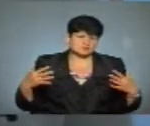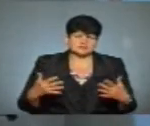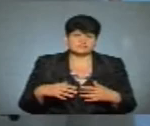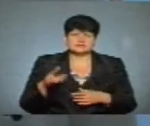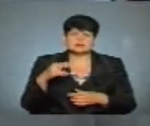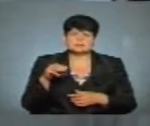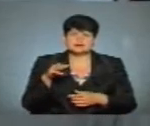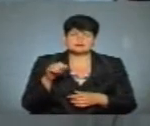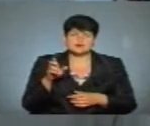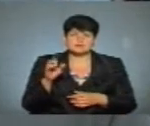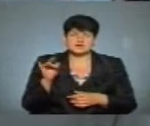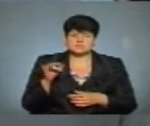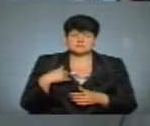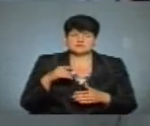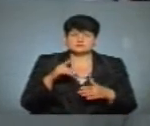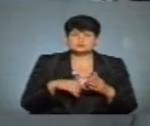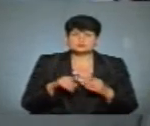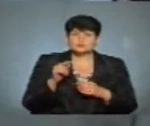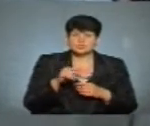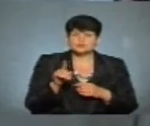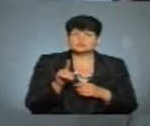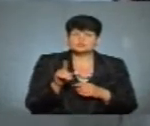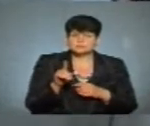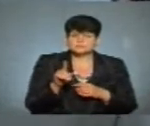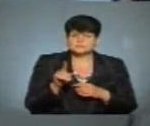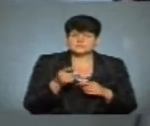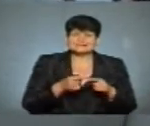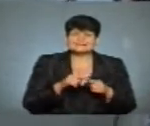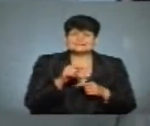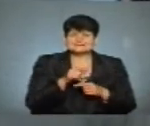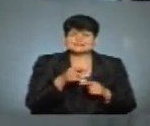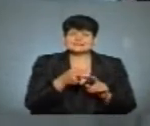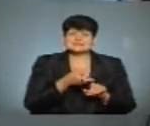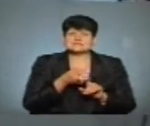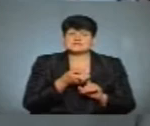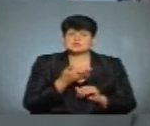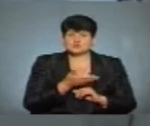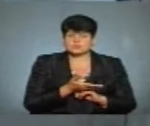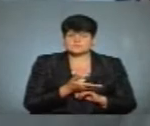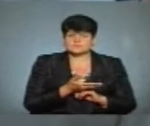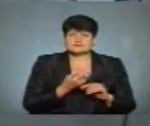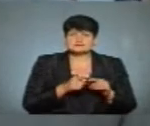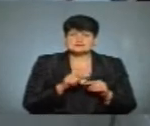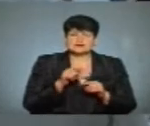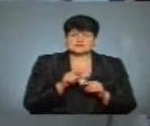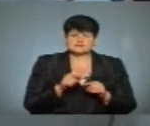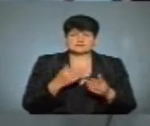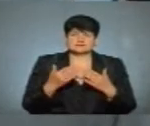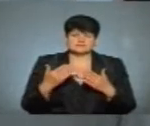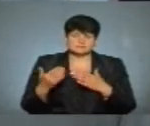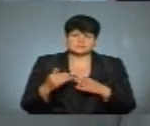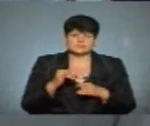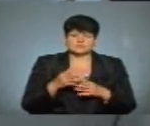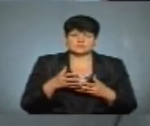Дмитра Табачника. Ми досі впевнені в тому, що це їхній зв'язок, ця їхня риторика, вона